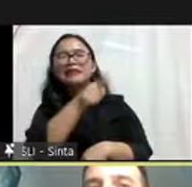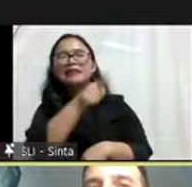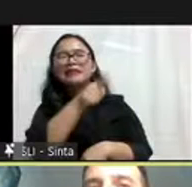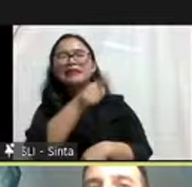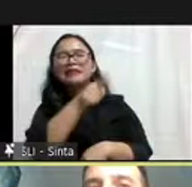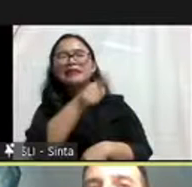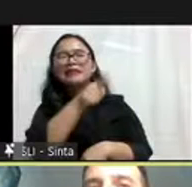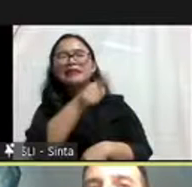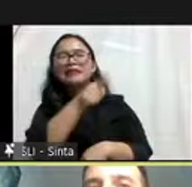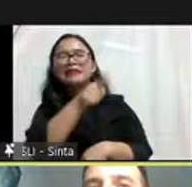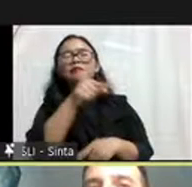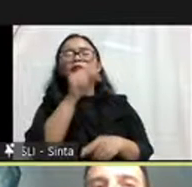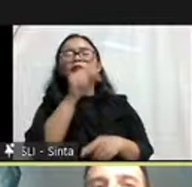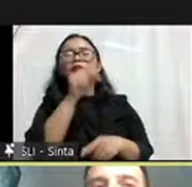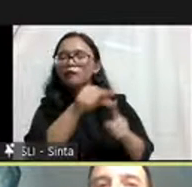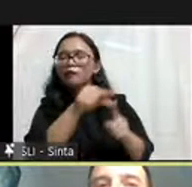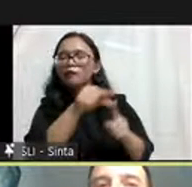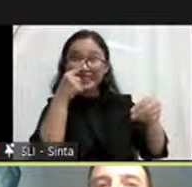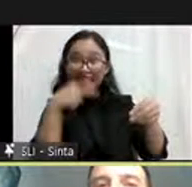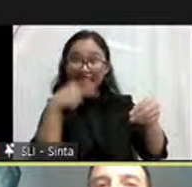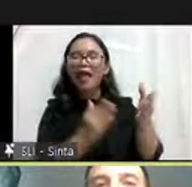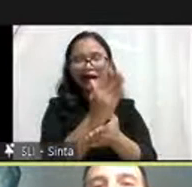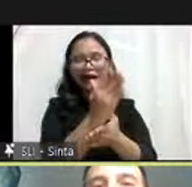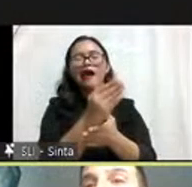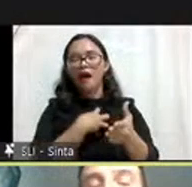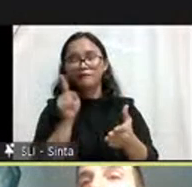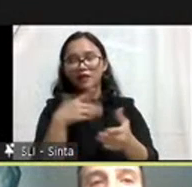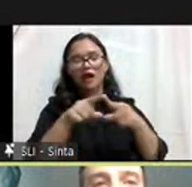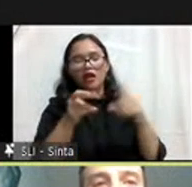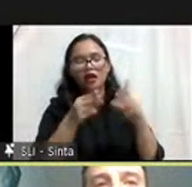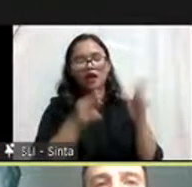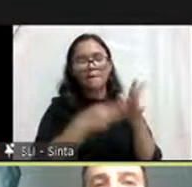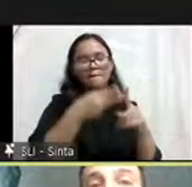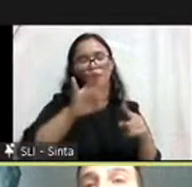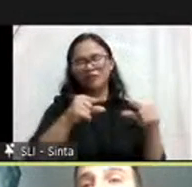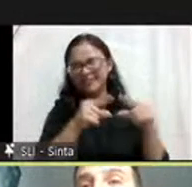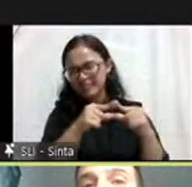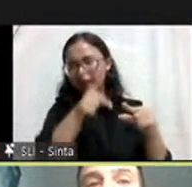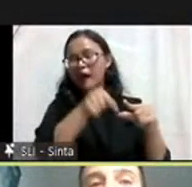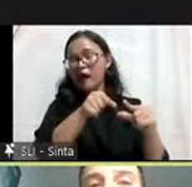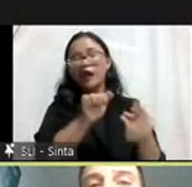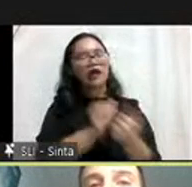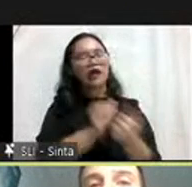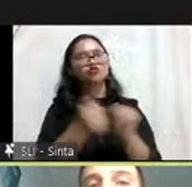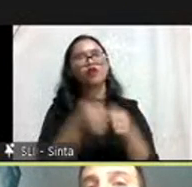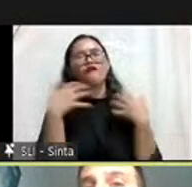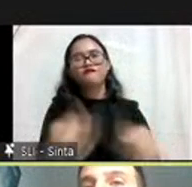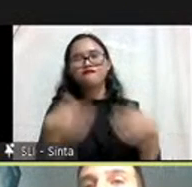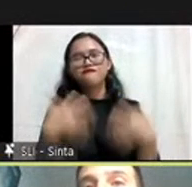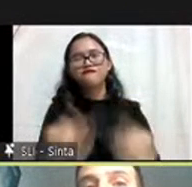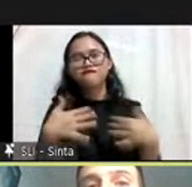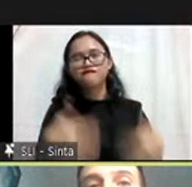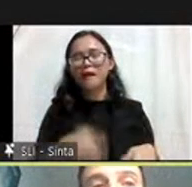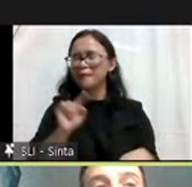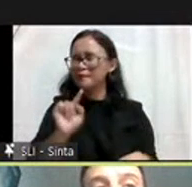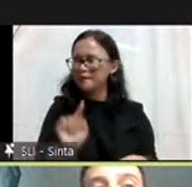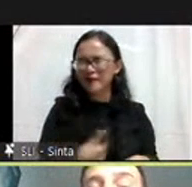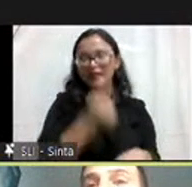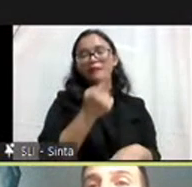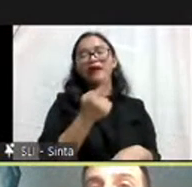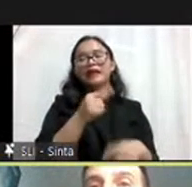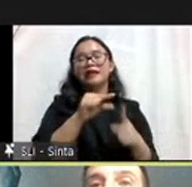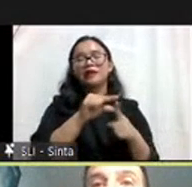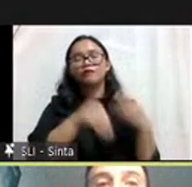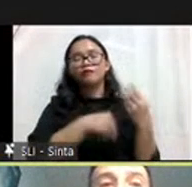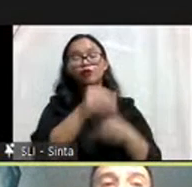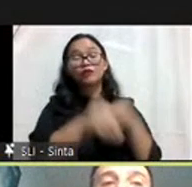ini sangat jarang sekali terjadi di Thailand dan ini bisa menjadi satu kasus besar saat ini adalah kali pertama di mana perusahaan